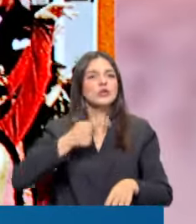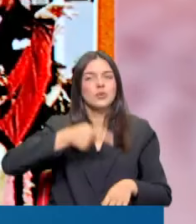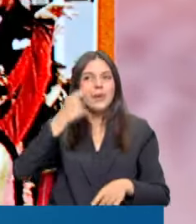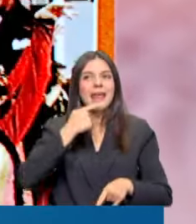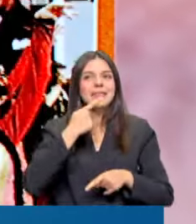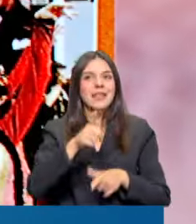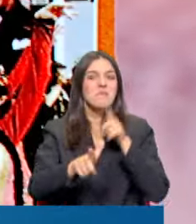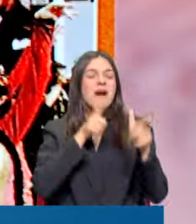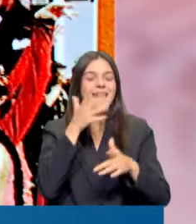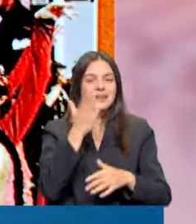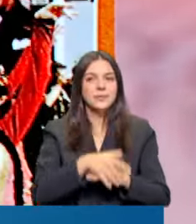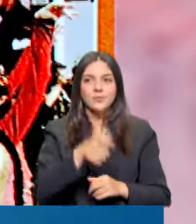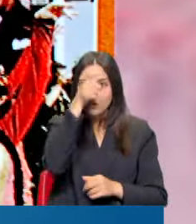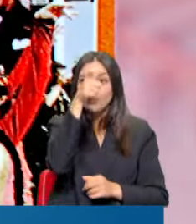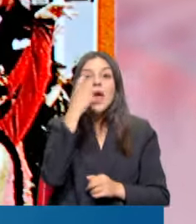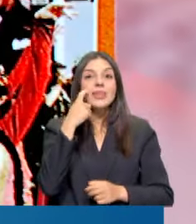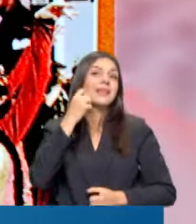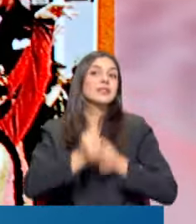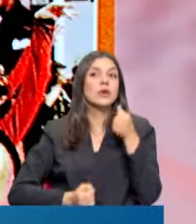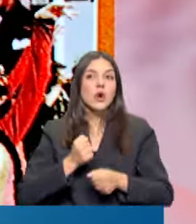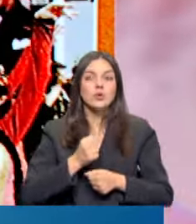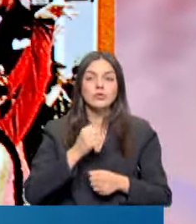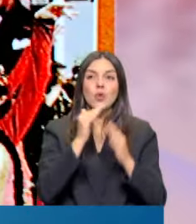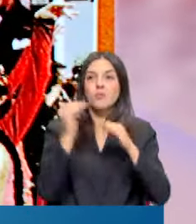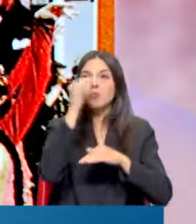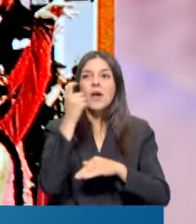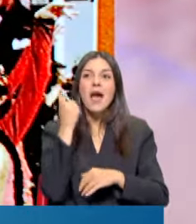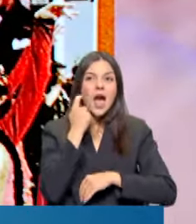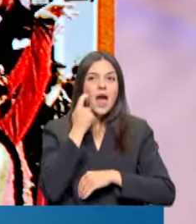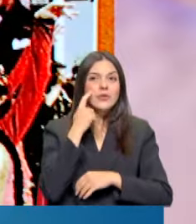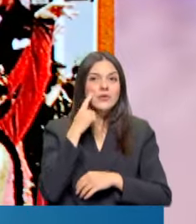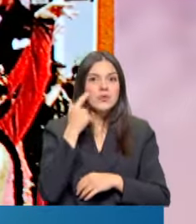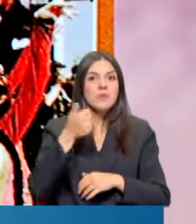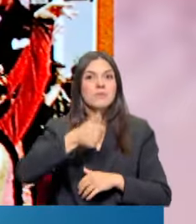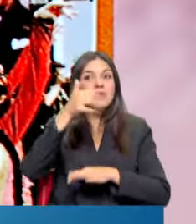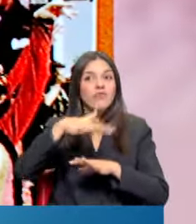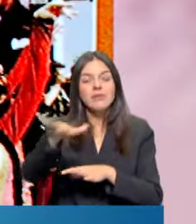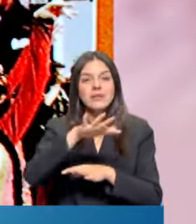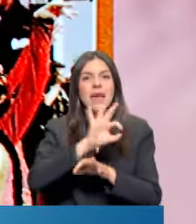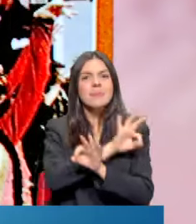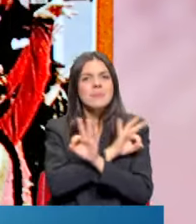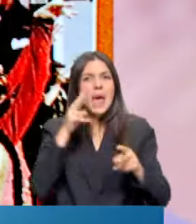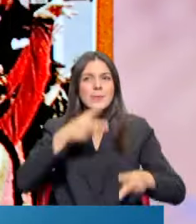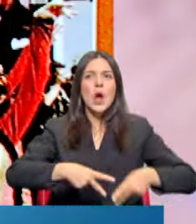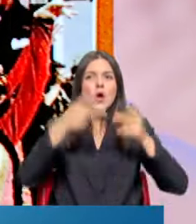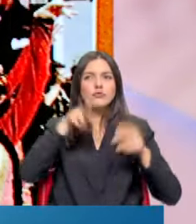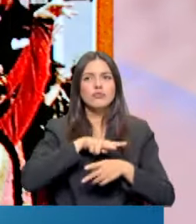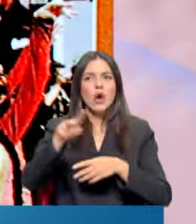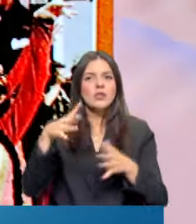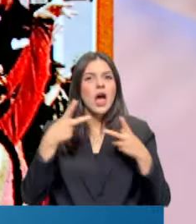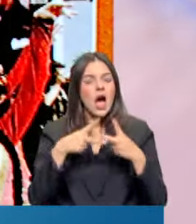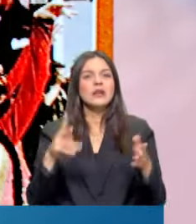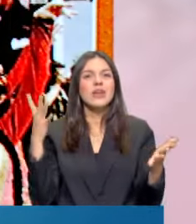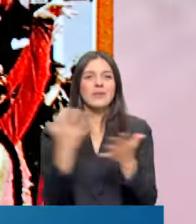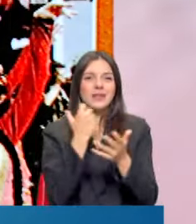haykırdı. Türkiye atasına koştu. Ulu Önder Mustafa Kemal Atatürk liderliğinde tam bağımsızlık yolunu açan büyük zaferin 102.